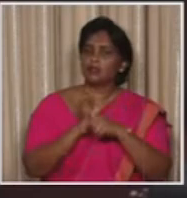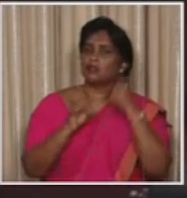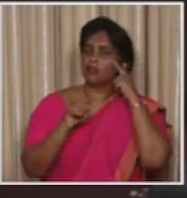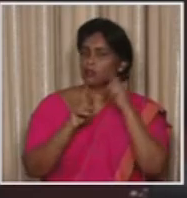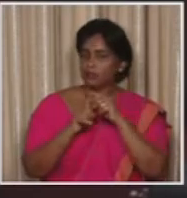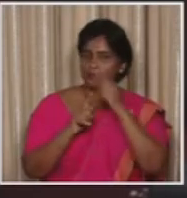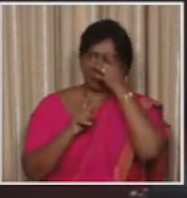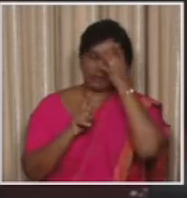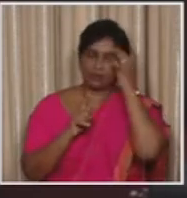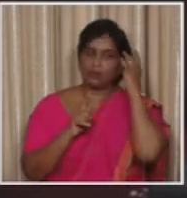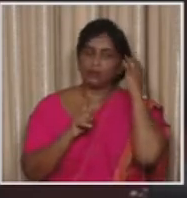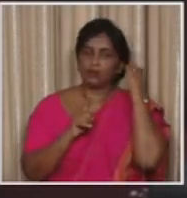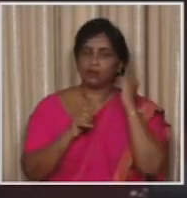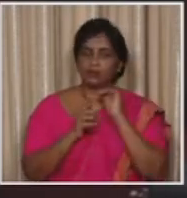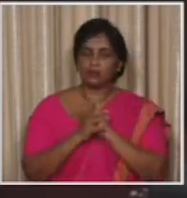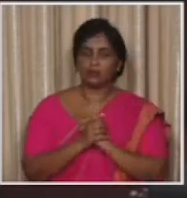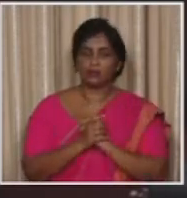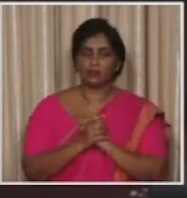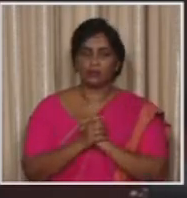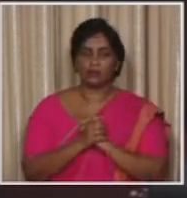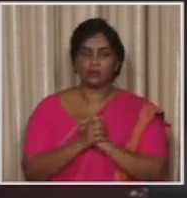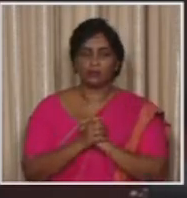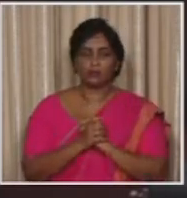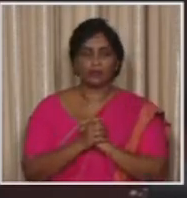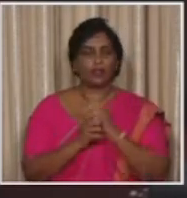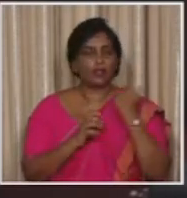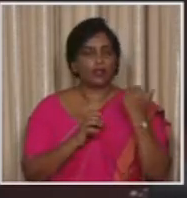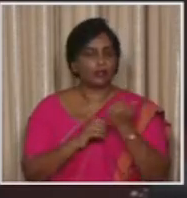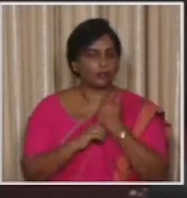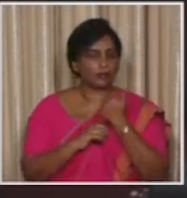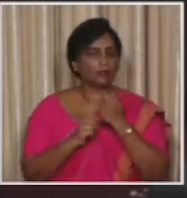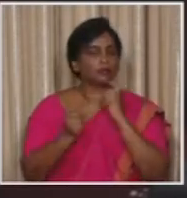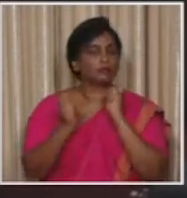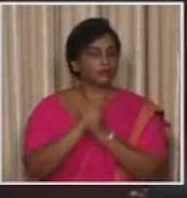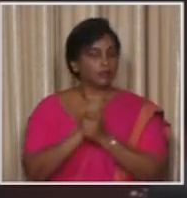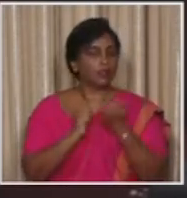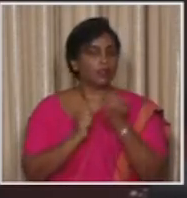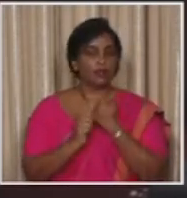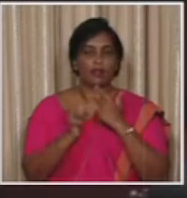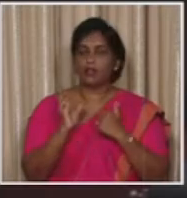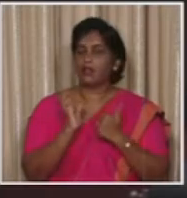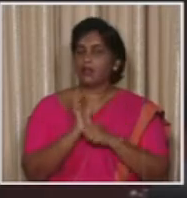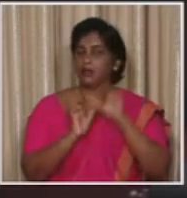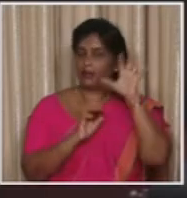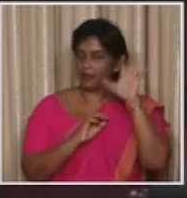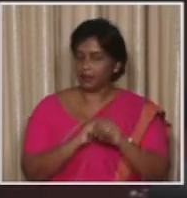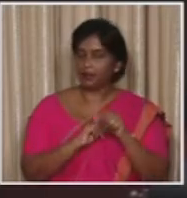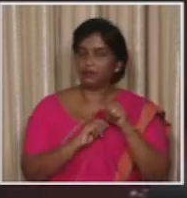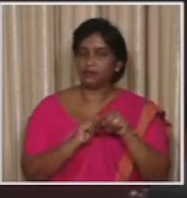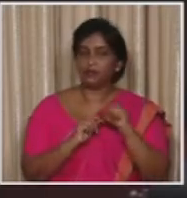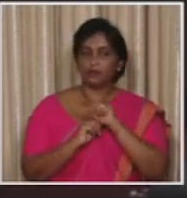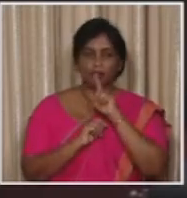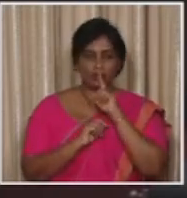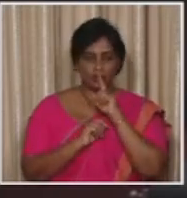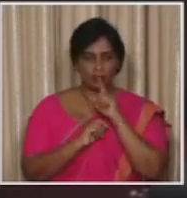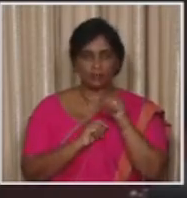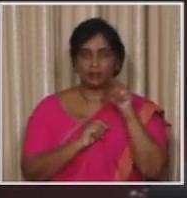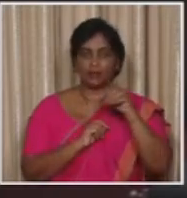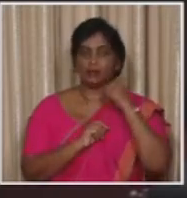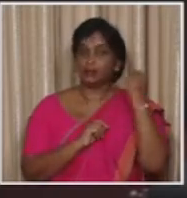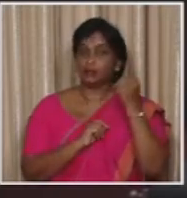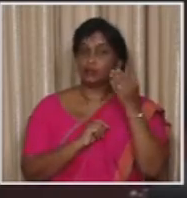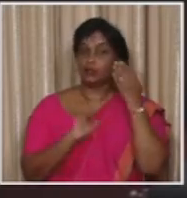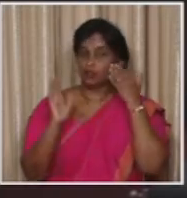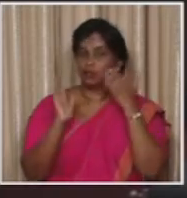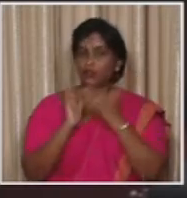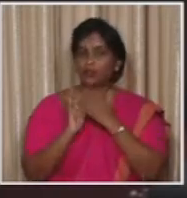රෙස්පොන්සිබිලිටි ඇක්ට් එක අලුතෙන් ඒක රිපීල් වෙලා අලුතෙන් ඇක්ට් එකක් එනවා. ඊළඟට මෙතුමා කතා කියන්නේ මෙතුමා කතා කරන දේව පිළිබඳව